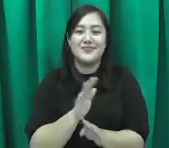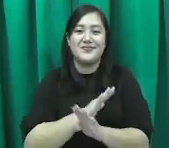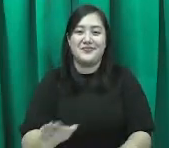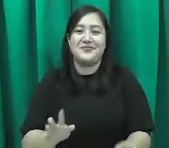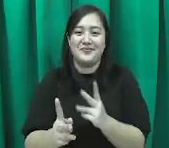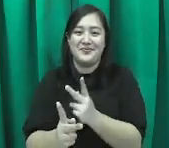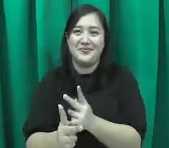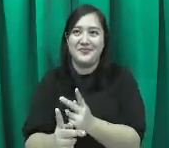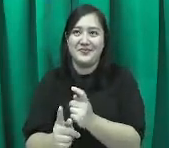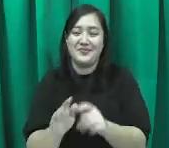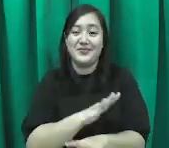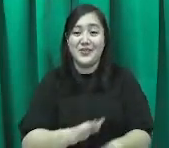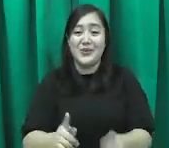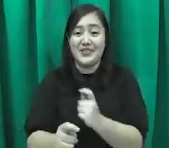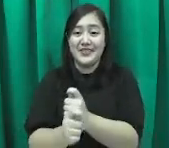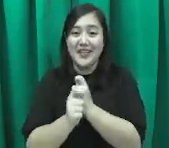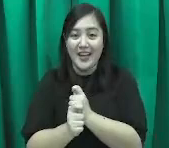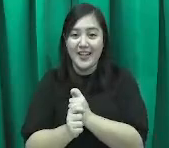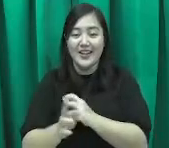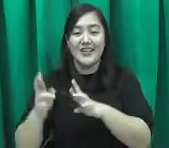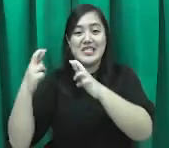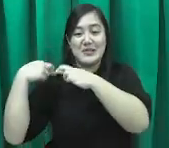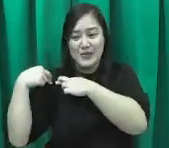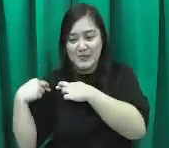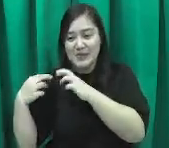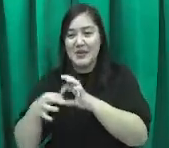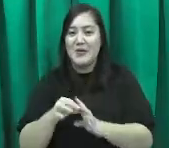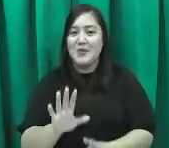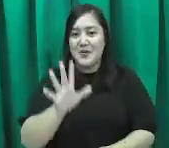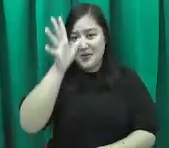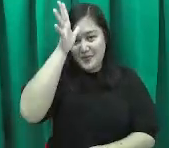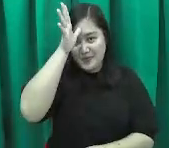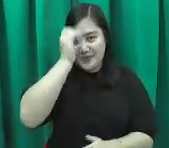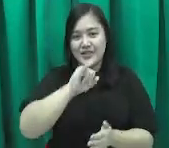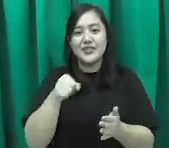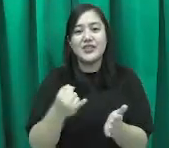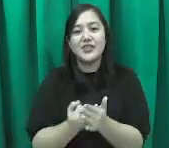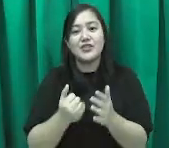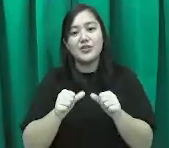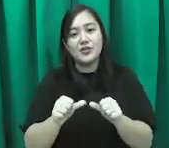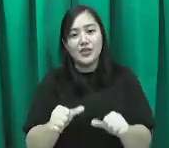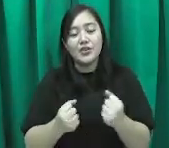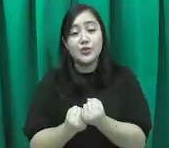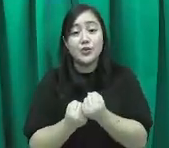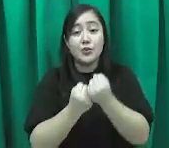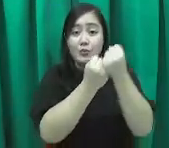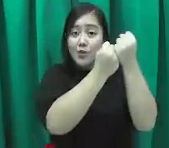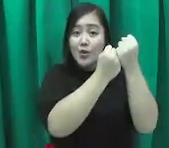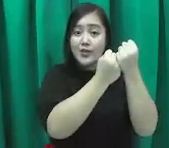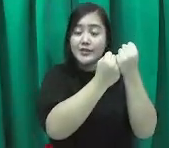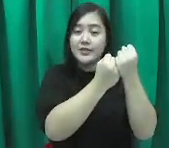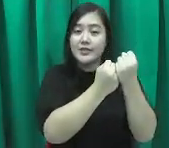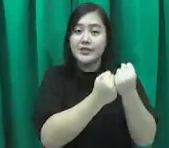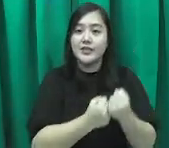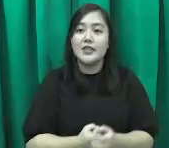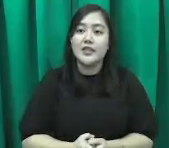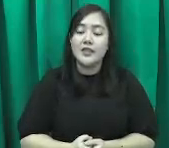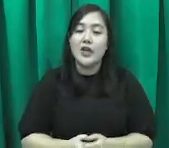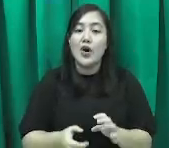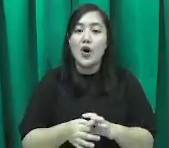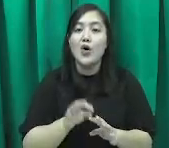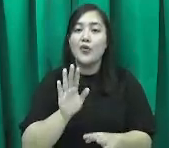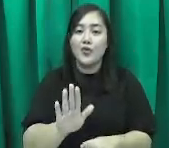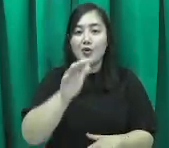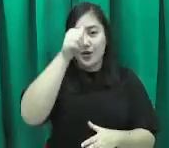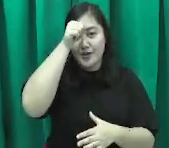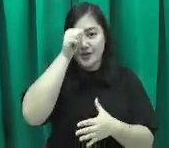kung saan tayo. We are only the supporter and assistant ng ating mga asawa, which is the leader ng ating family. So wag